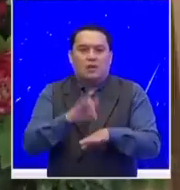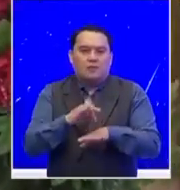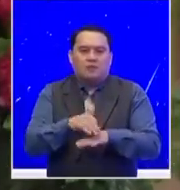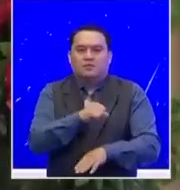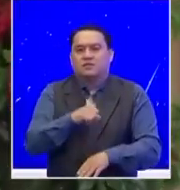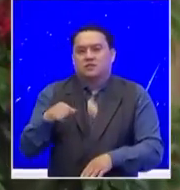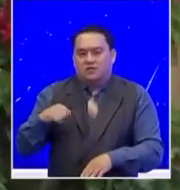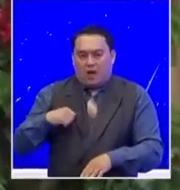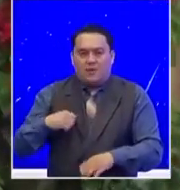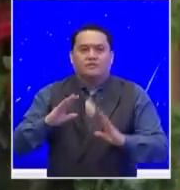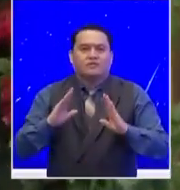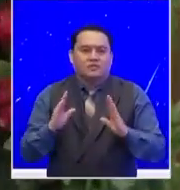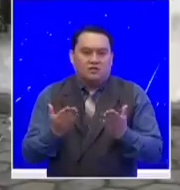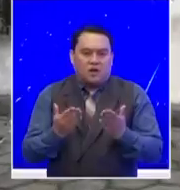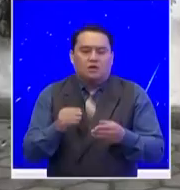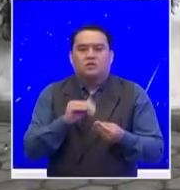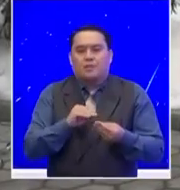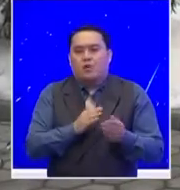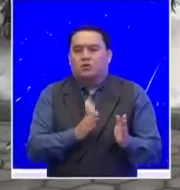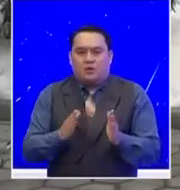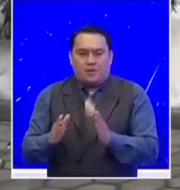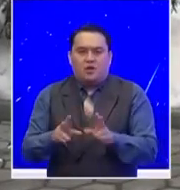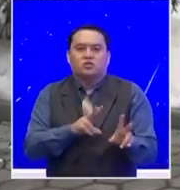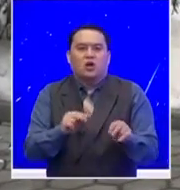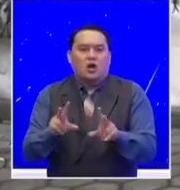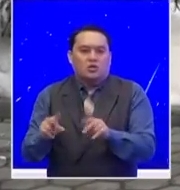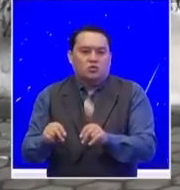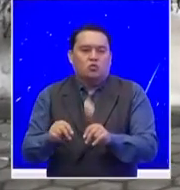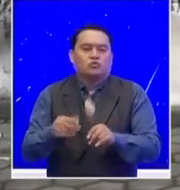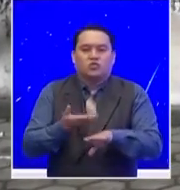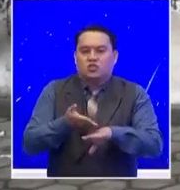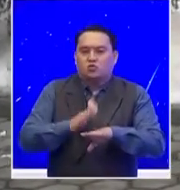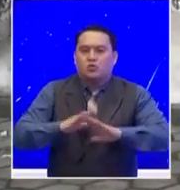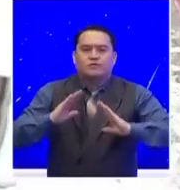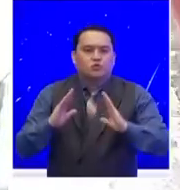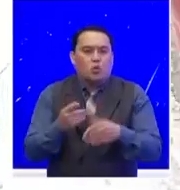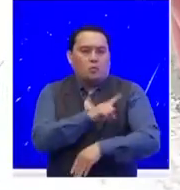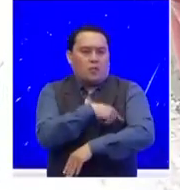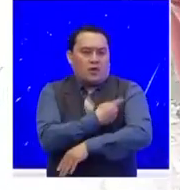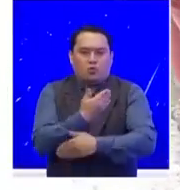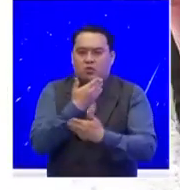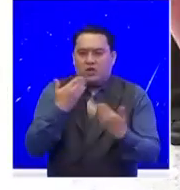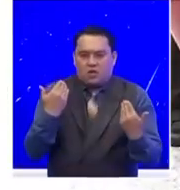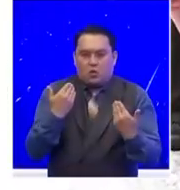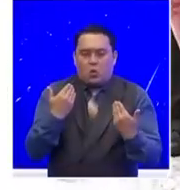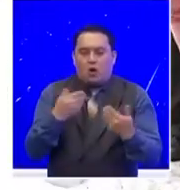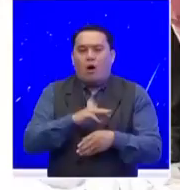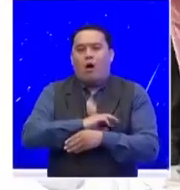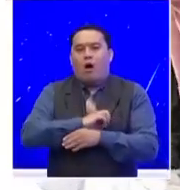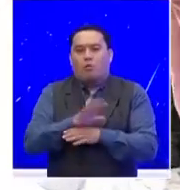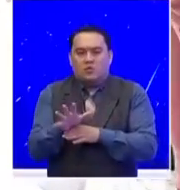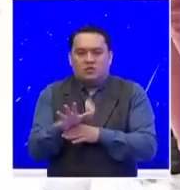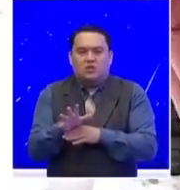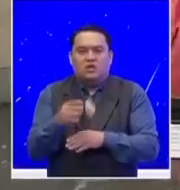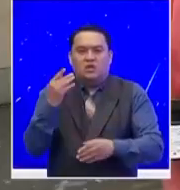сами. Их состояние оценивается как стабильное. К счастью, находящихся в тяжелом состоянии медработников нет. Но к обеспечению